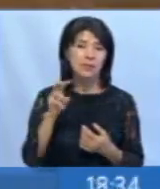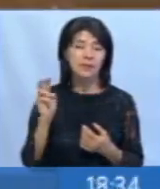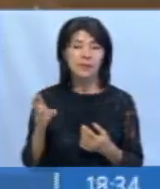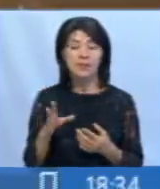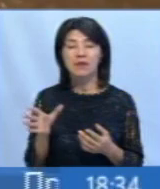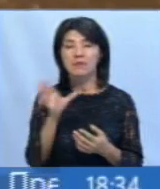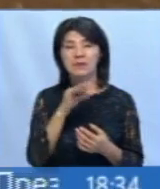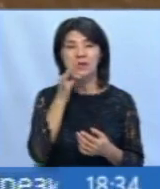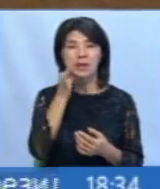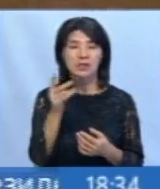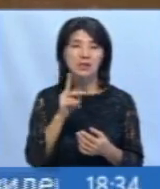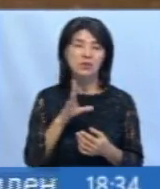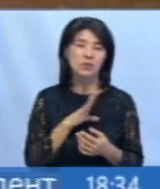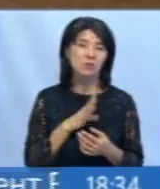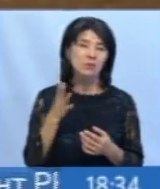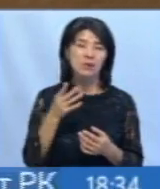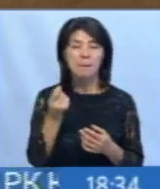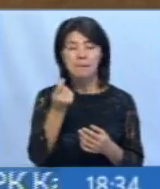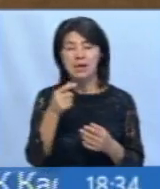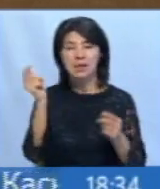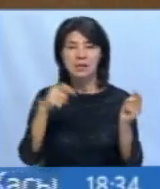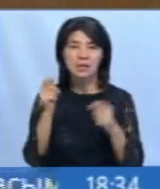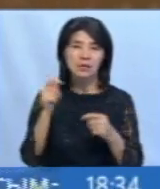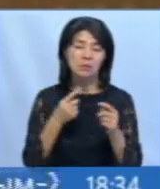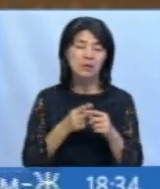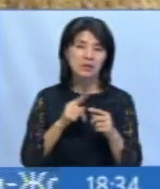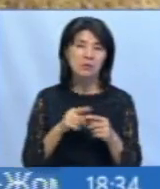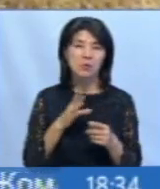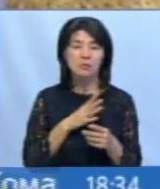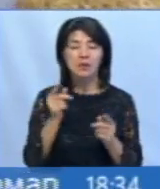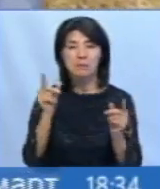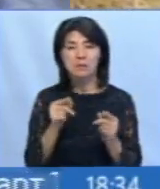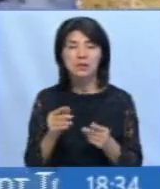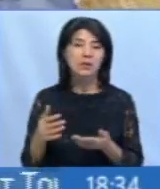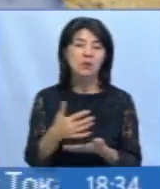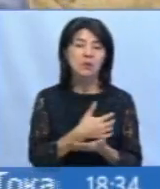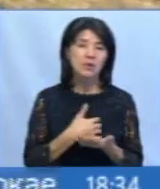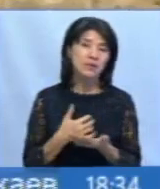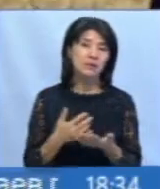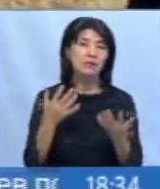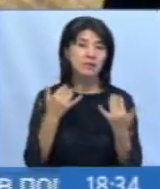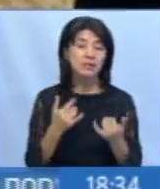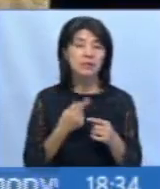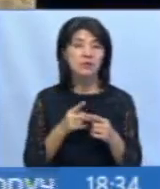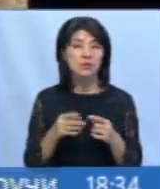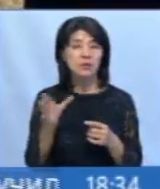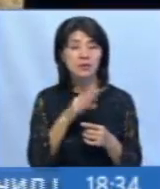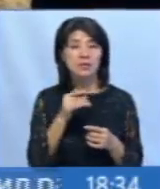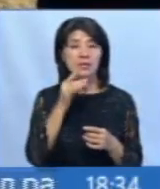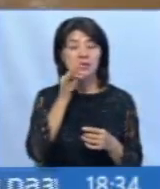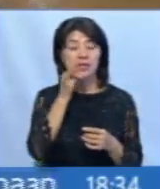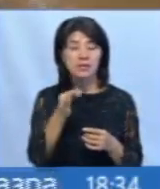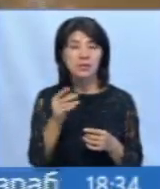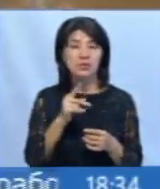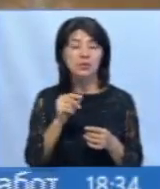осадков этим летом, отметив, что именно этот фактор повлиял на объемы урожая. На сегодня местные аграрии собирают до 10 центнеров с гектара, однако, по словам крестьян, приобретать